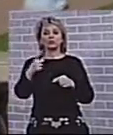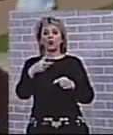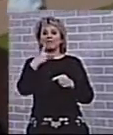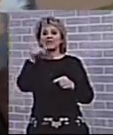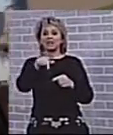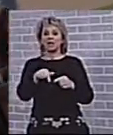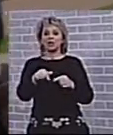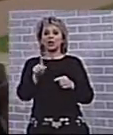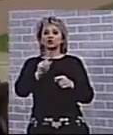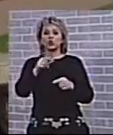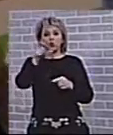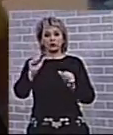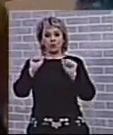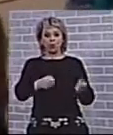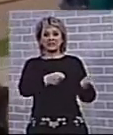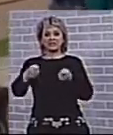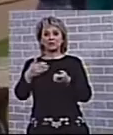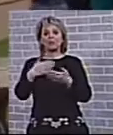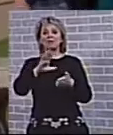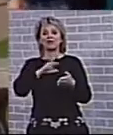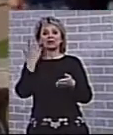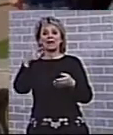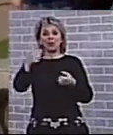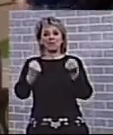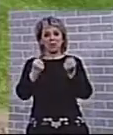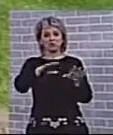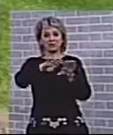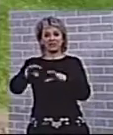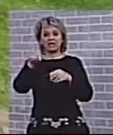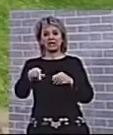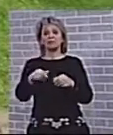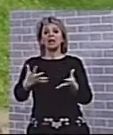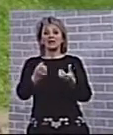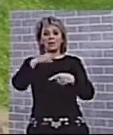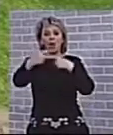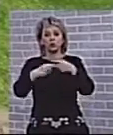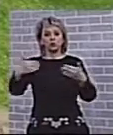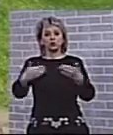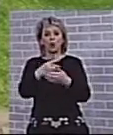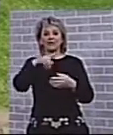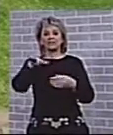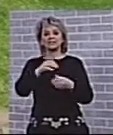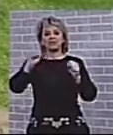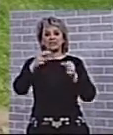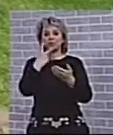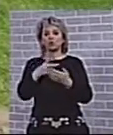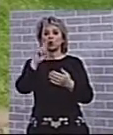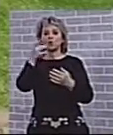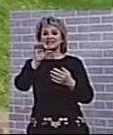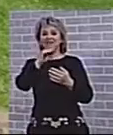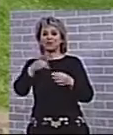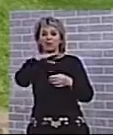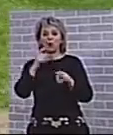видно, что люди могут сдвинуть там. Бывает, когда мы машины двигаем. Набирает обороты новый для России вид спорта – кроссфит.